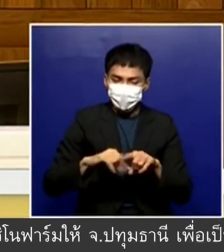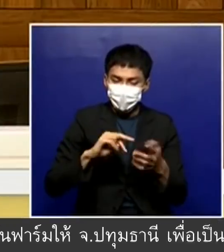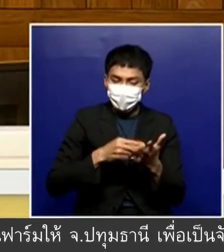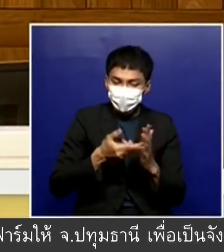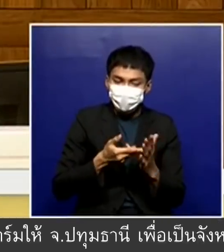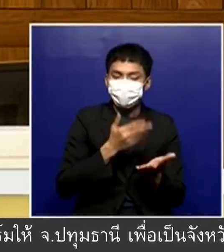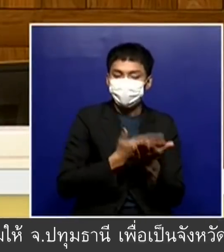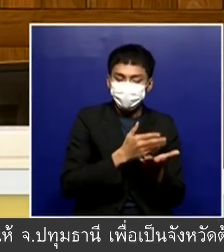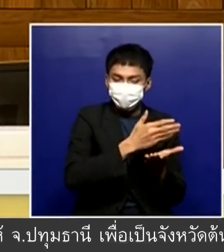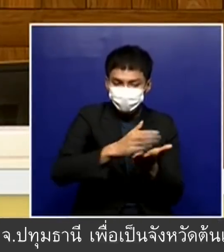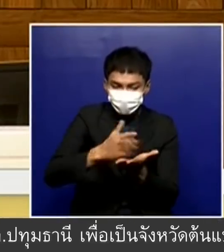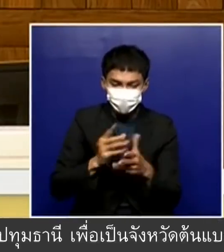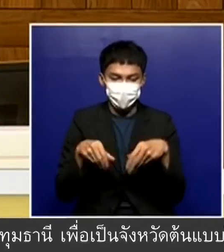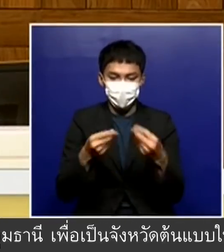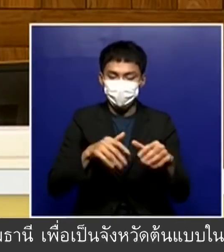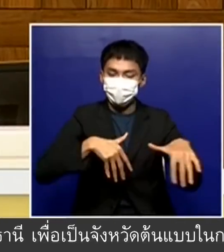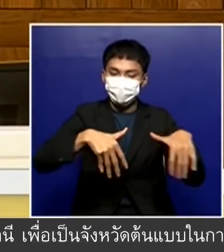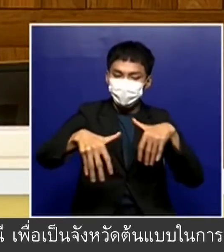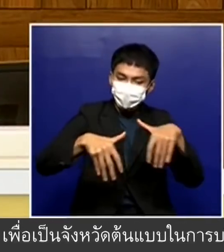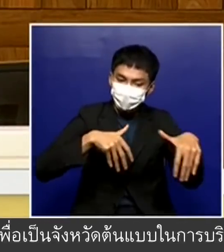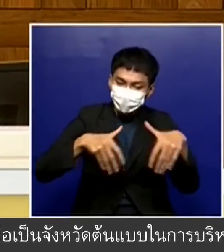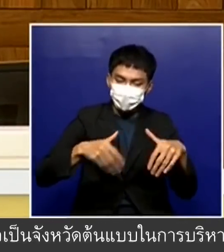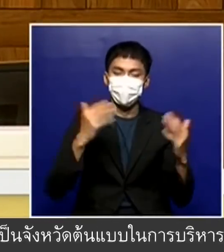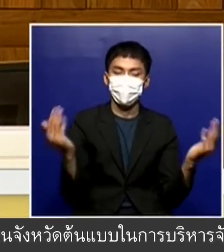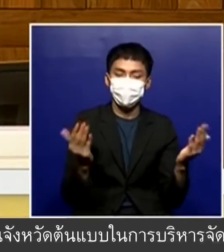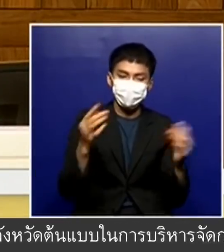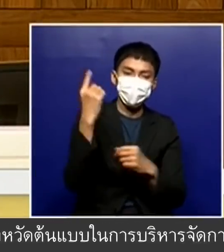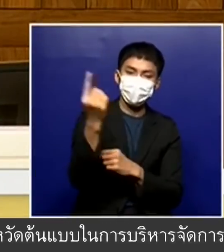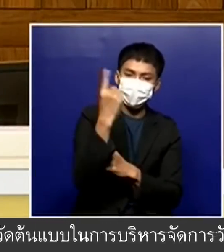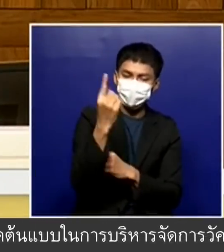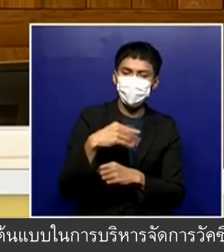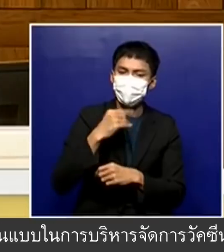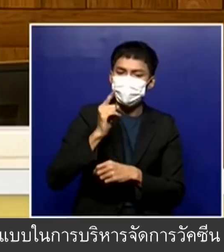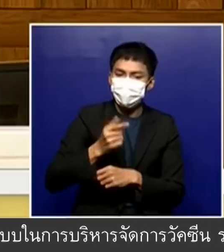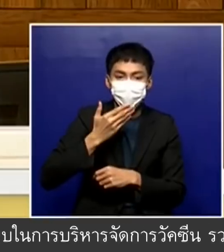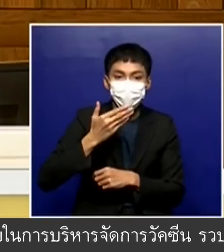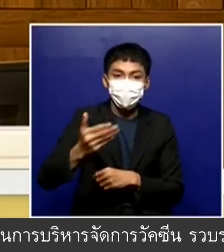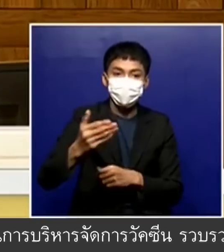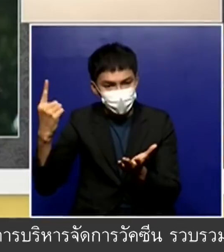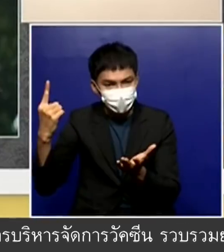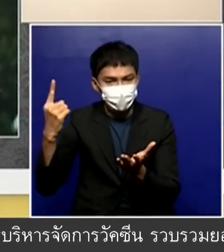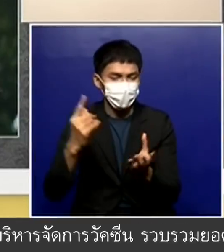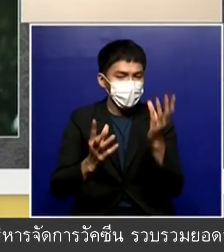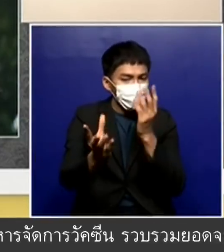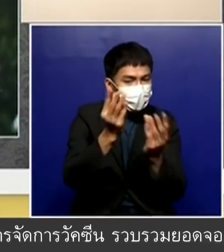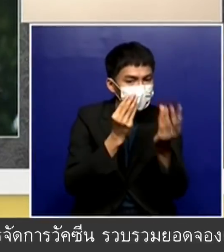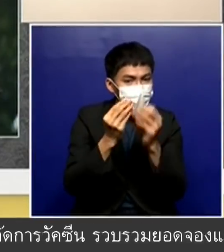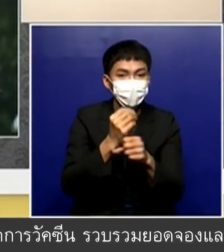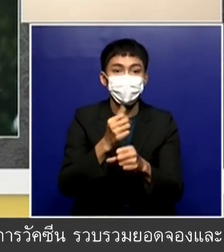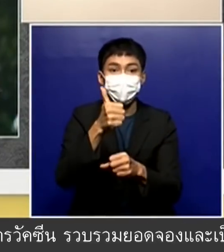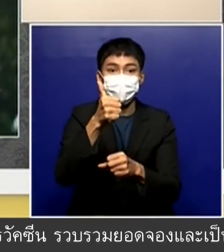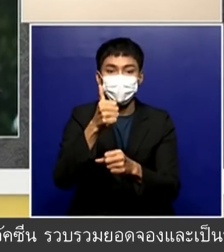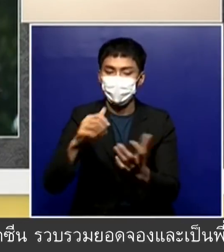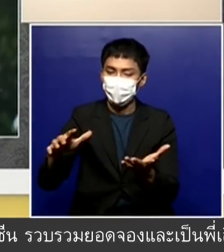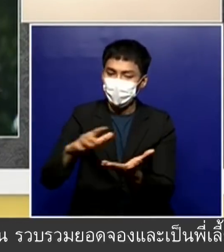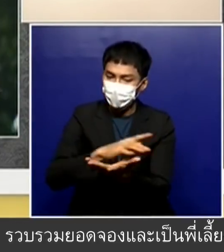ช่วงต่อมาดีกว่า ช่วงต่อมานะฮะ ช่วงต่อมาเนี่ยคือผมเชื่อว่าช่วงนี้หลายคนจะจับจ้องไปที่งบประมาณของกระทรวงกลาโหมกับกระทรวงสาธารณ